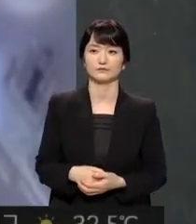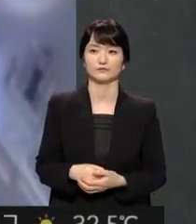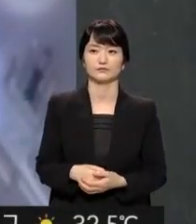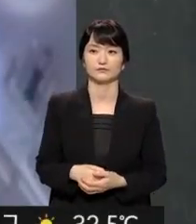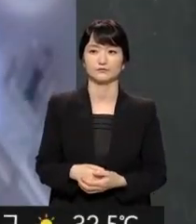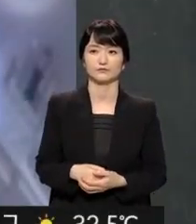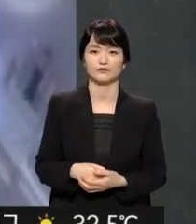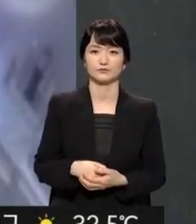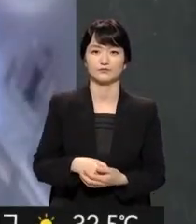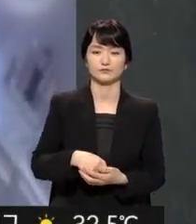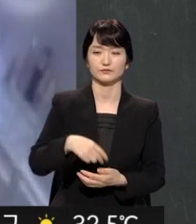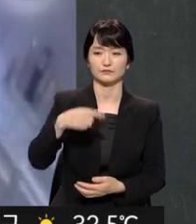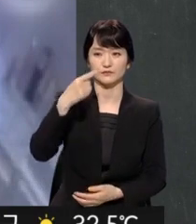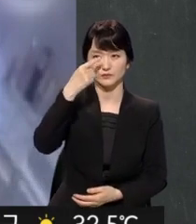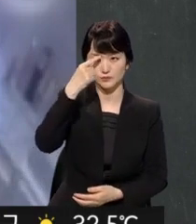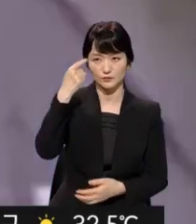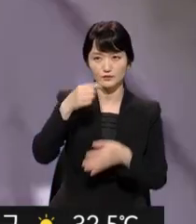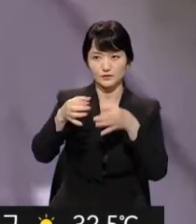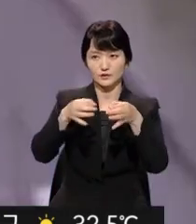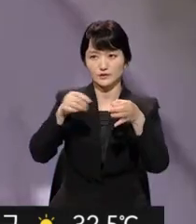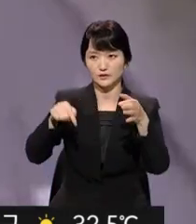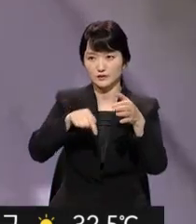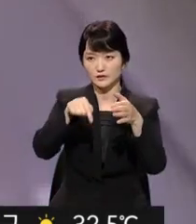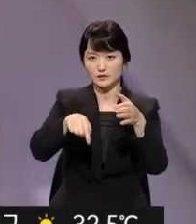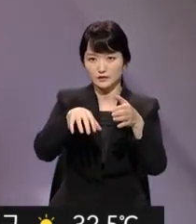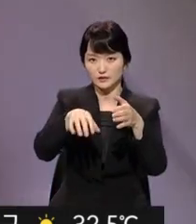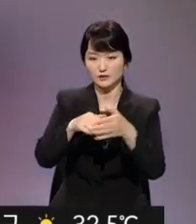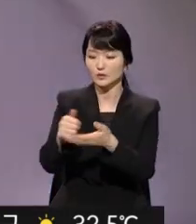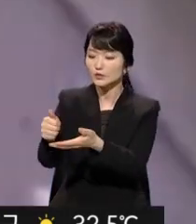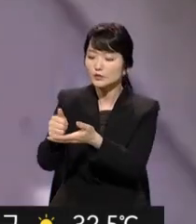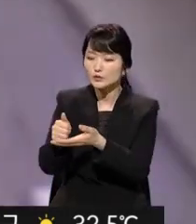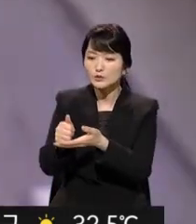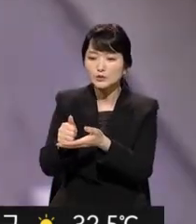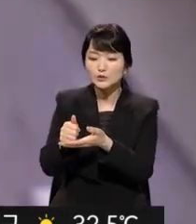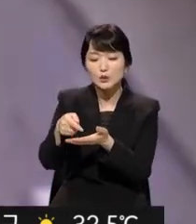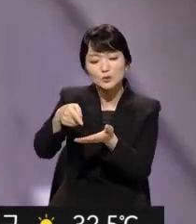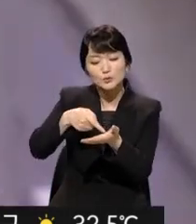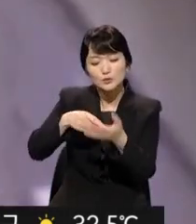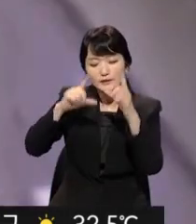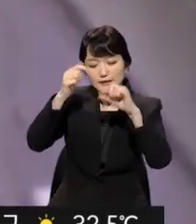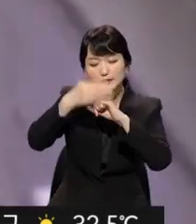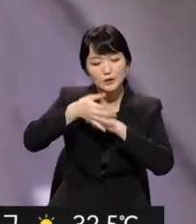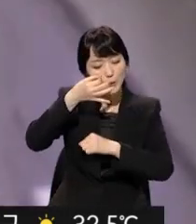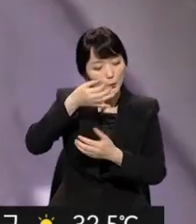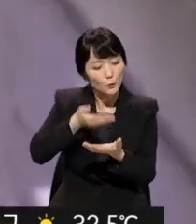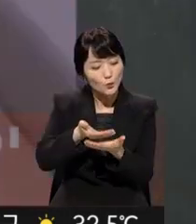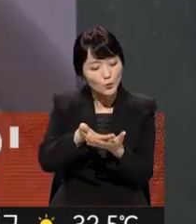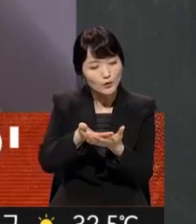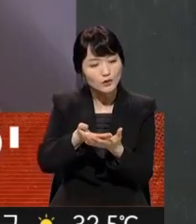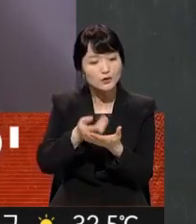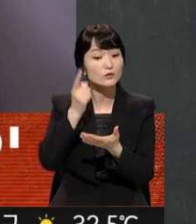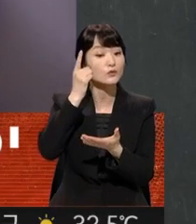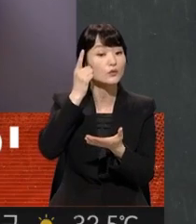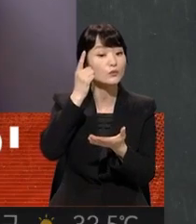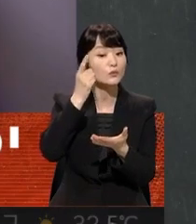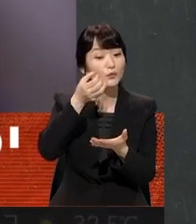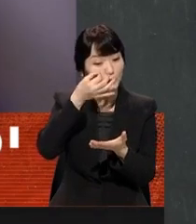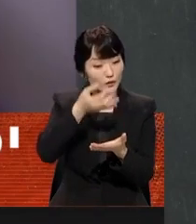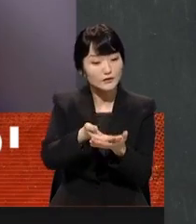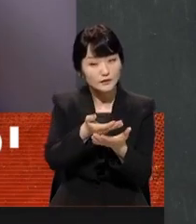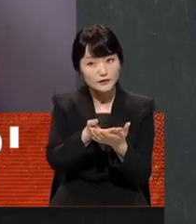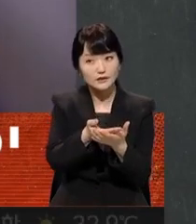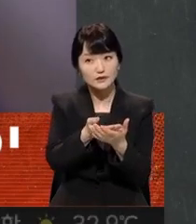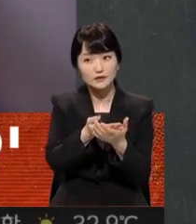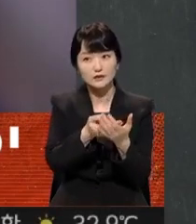가게 내부입니다. 손님이 시술 사진을 보여달라면서 직원한테 휴대폰 좀 보여주세요 딱 하죠.